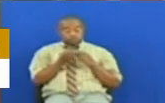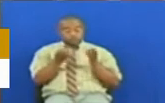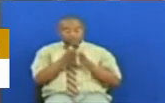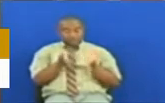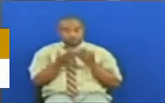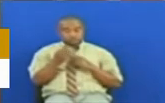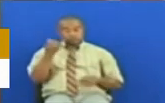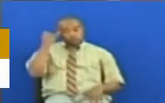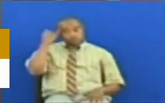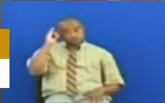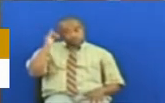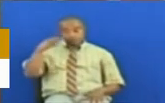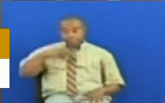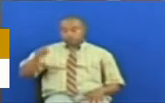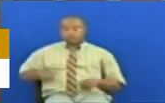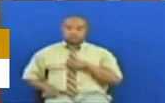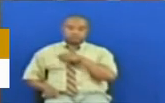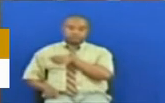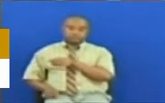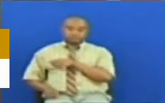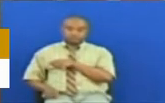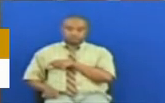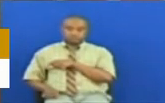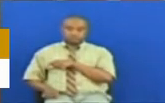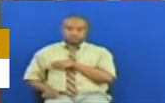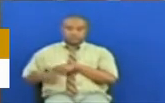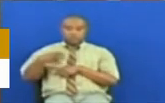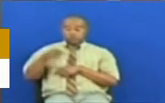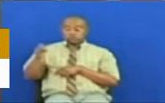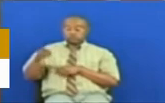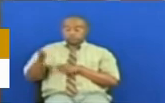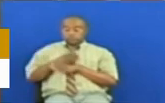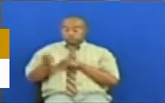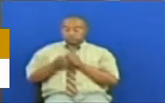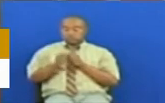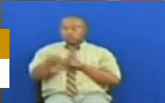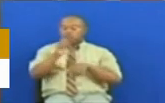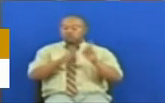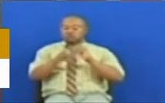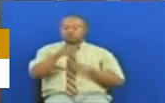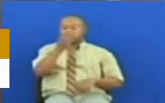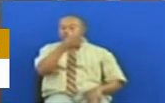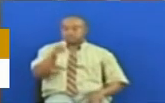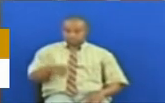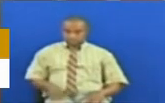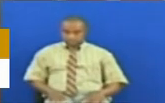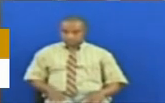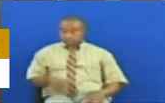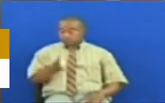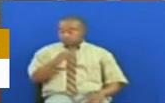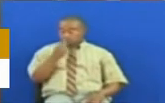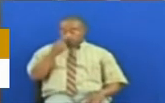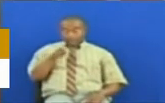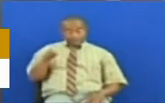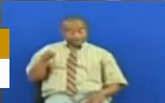kumshauri waziri ambaye anahusiana na mambo hayo ya fisheries wa Zanzibar? Kwa sababu tukitizama katika muktadha